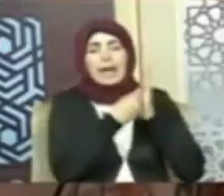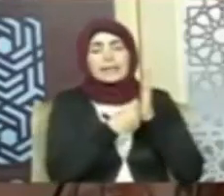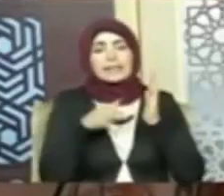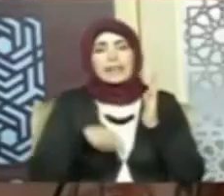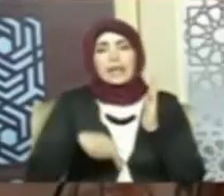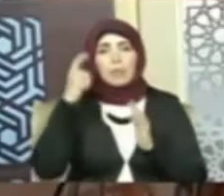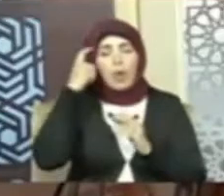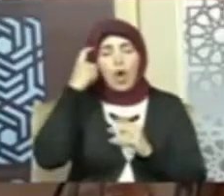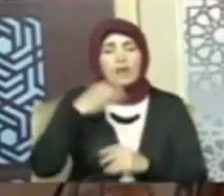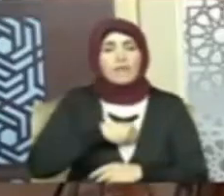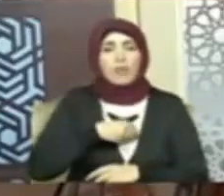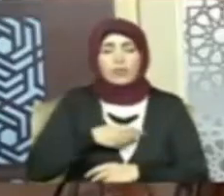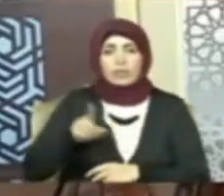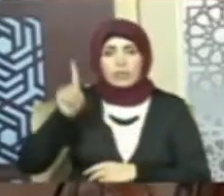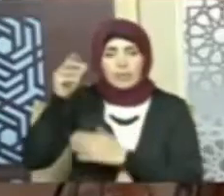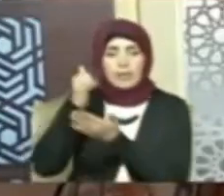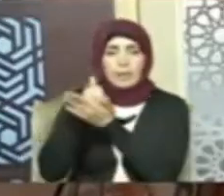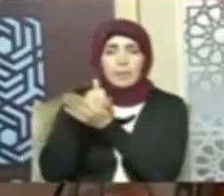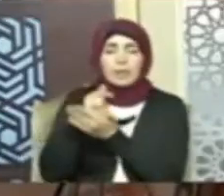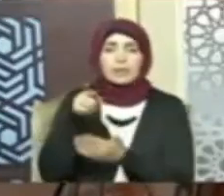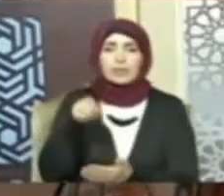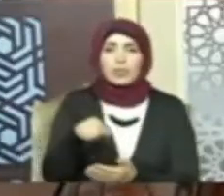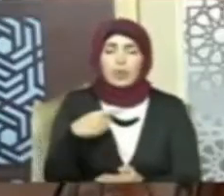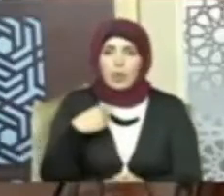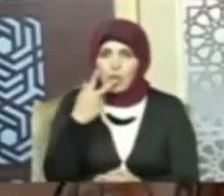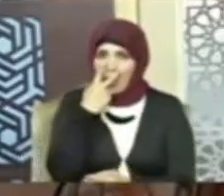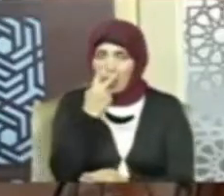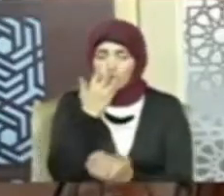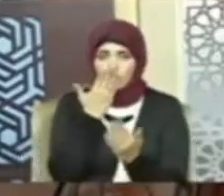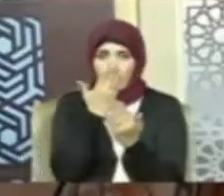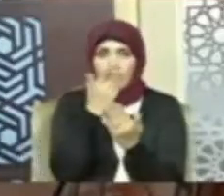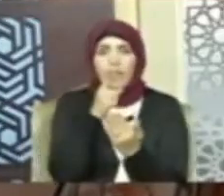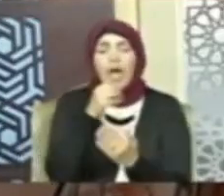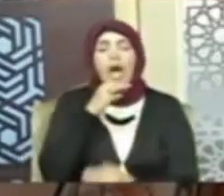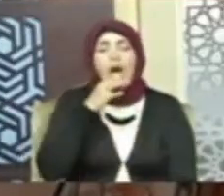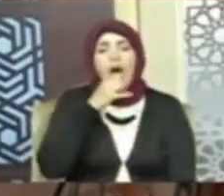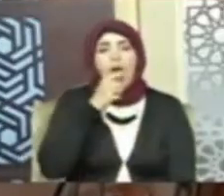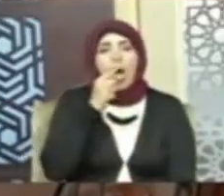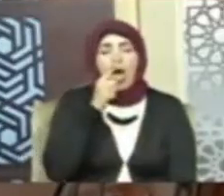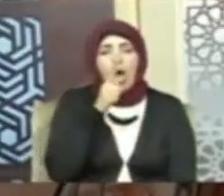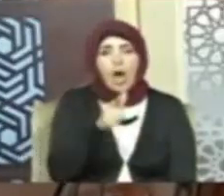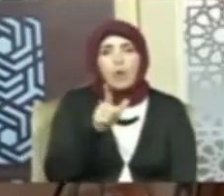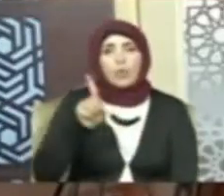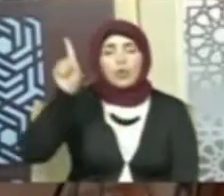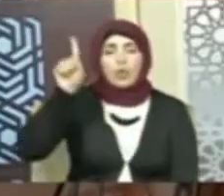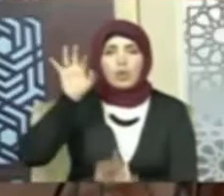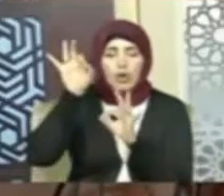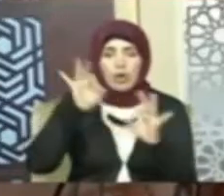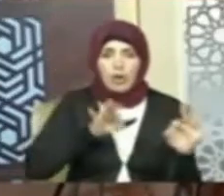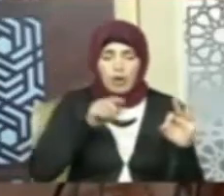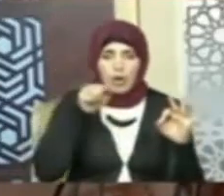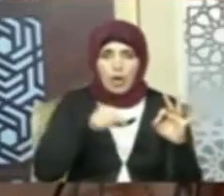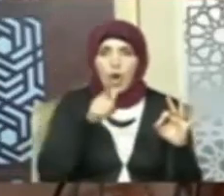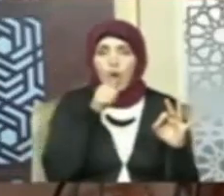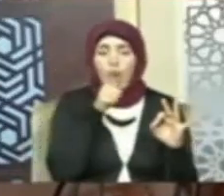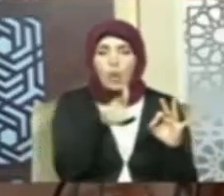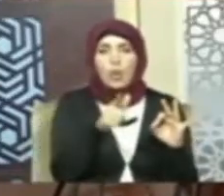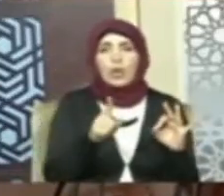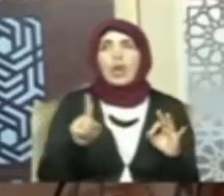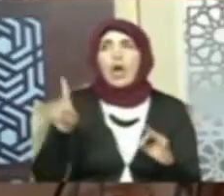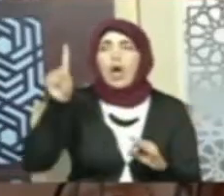لله واضعا نصب عينيه قول الله تعالى: قل اللهم